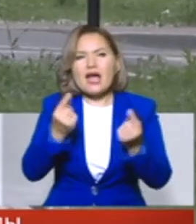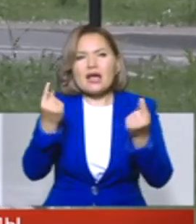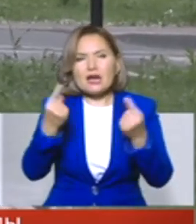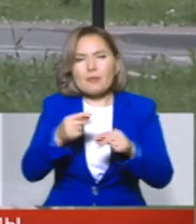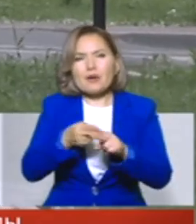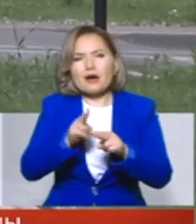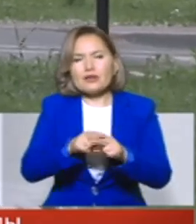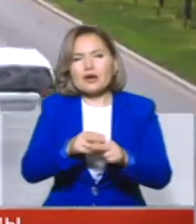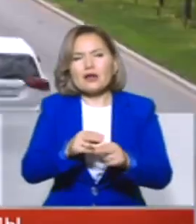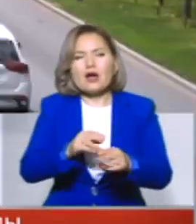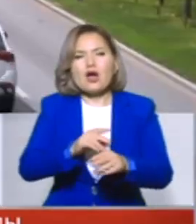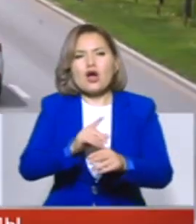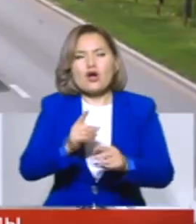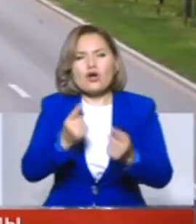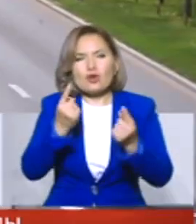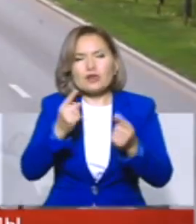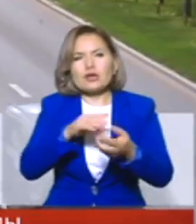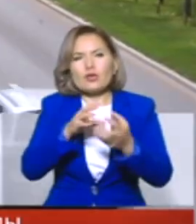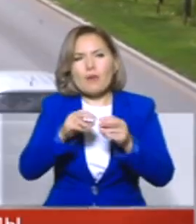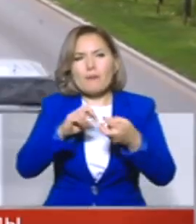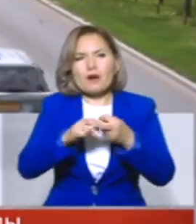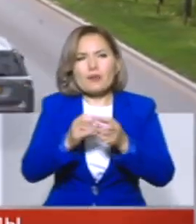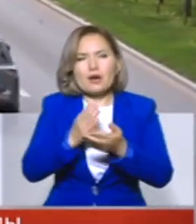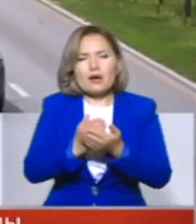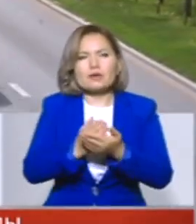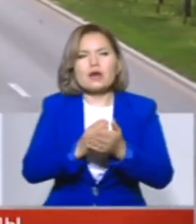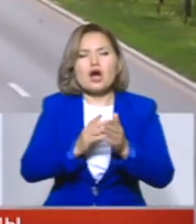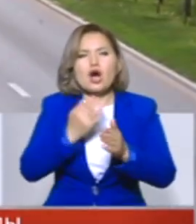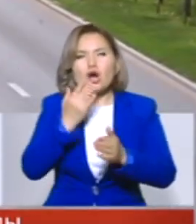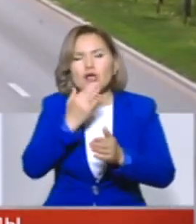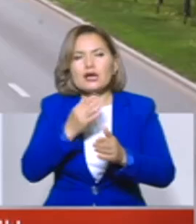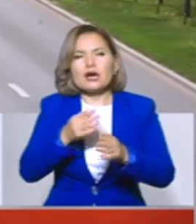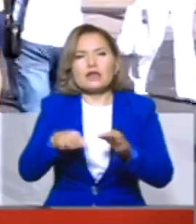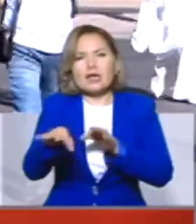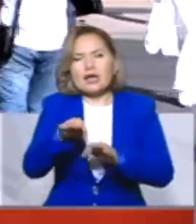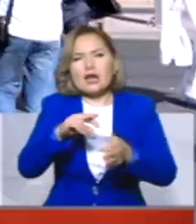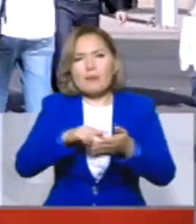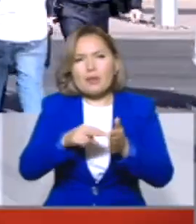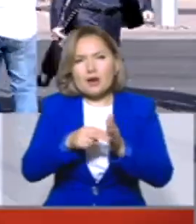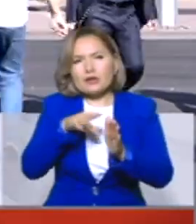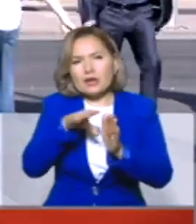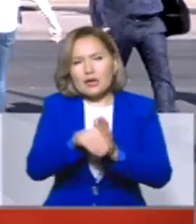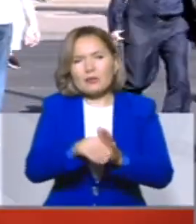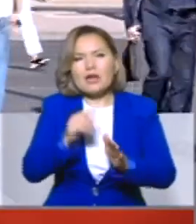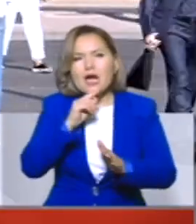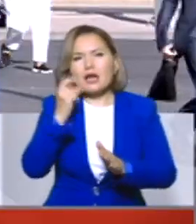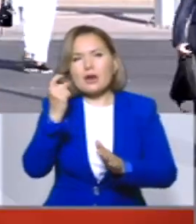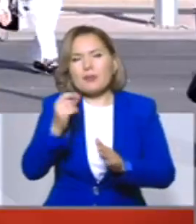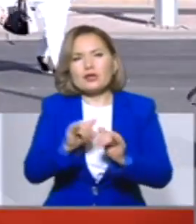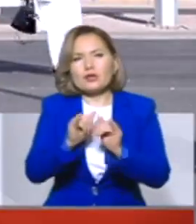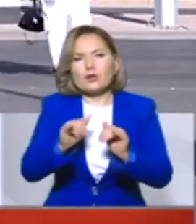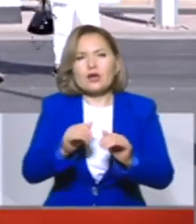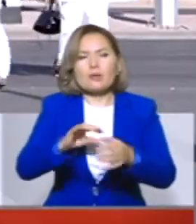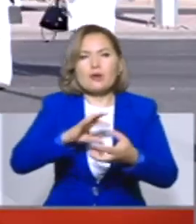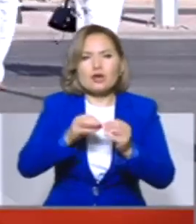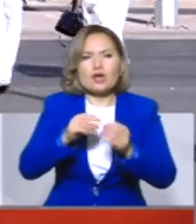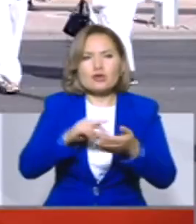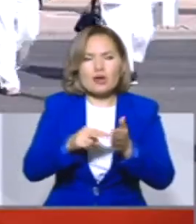инвестиция үшін жоғары бәсекелестік басталды. Ұлттық жоспарда осындай тәуекелдердің барлығы ескеріліп, экономиканы жан-жақты